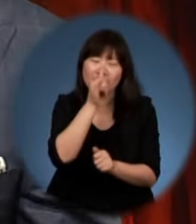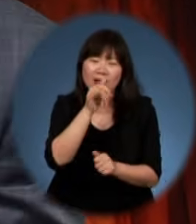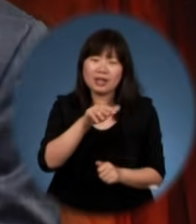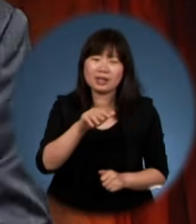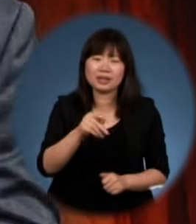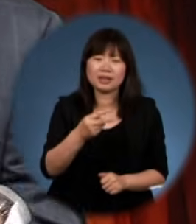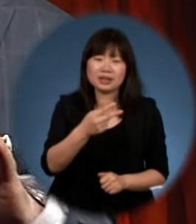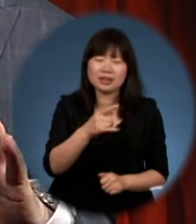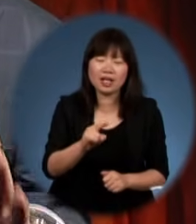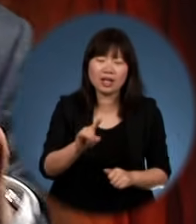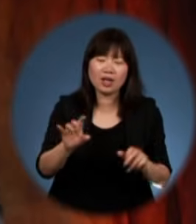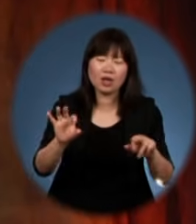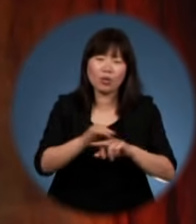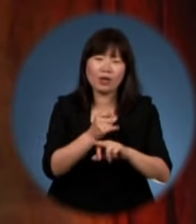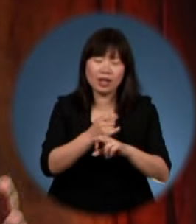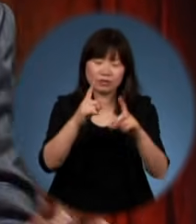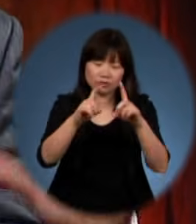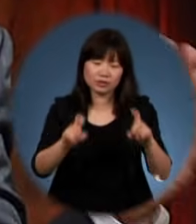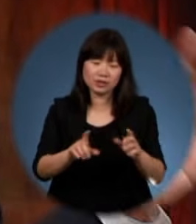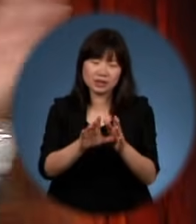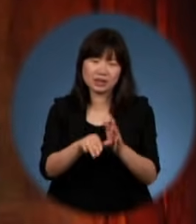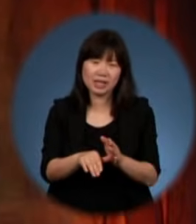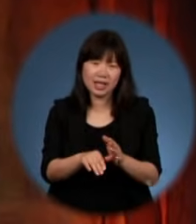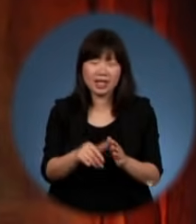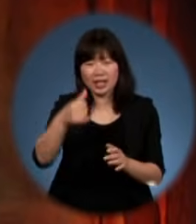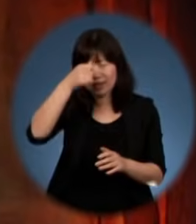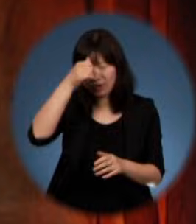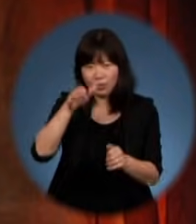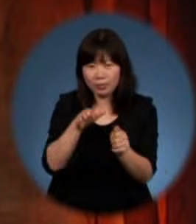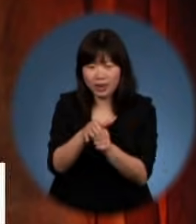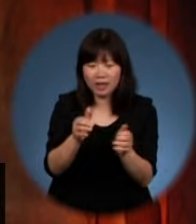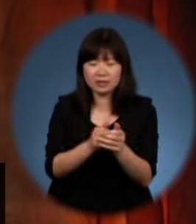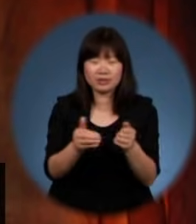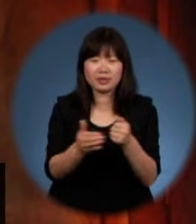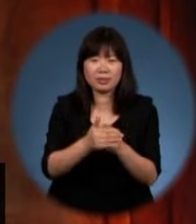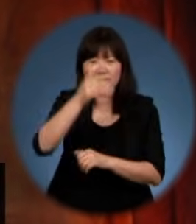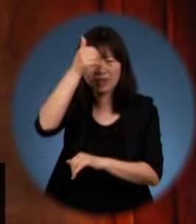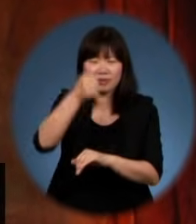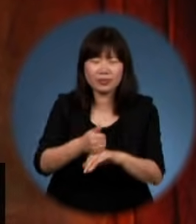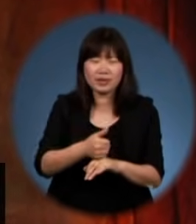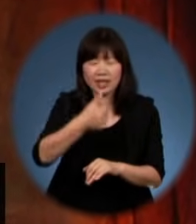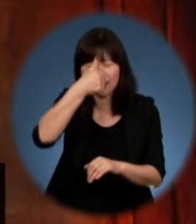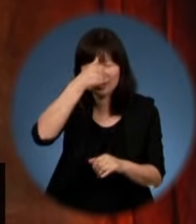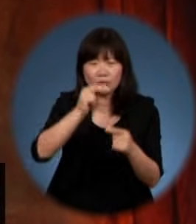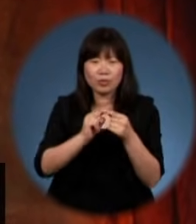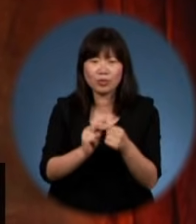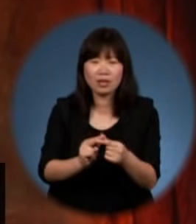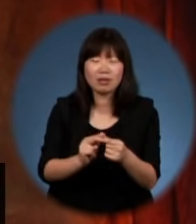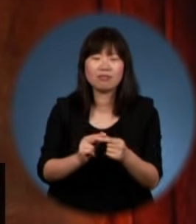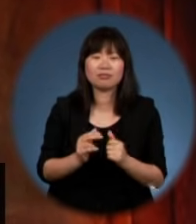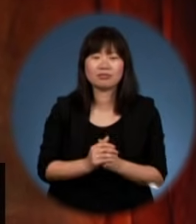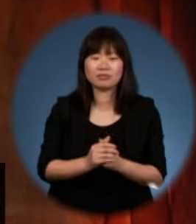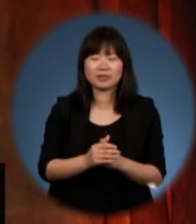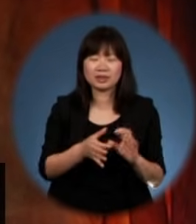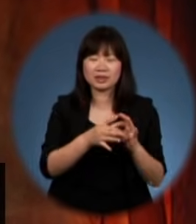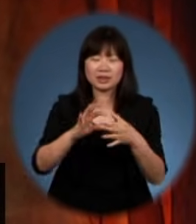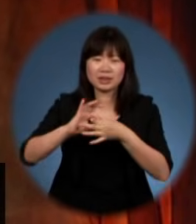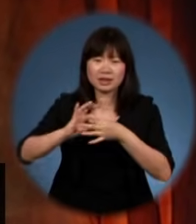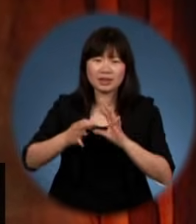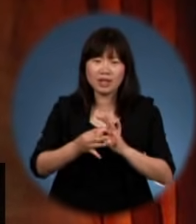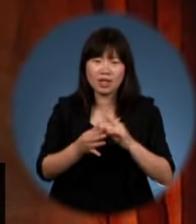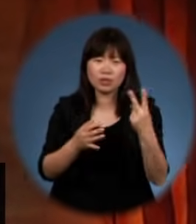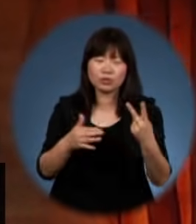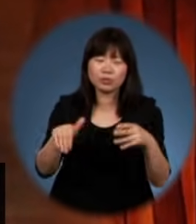왕조의 시대에 그 인도 서북부 를 치게 됨으로써 드디어 인도와 2 그리스 라는